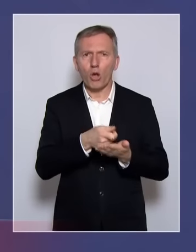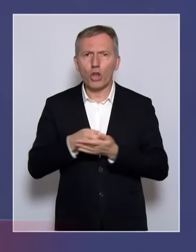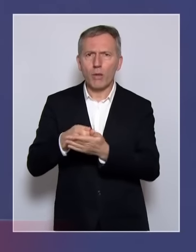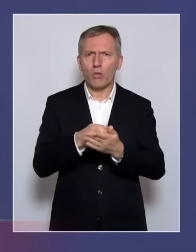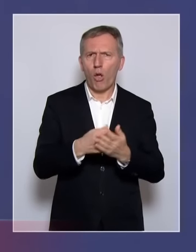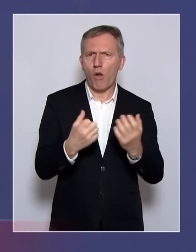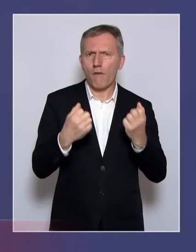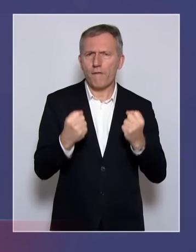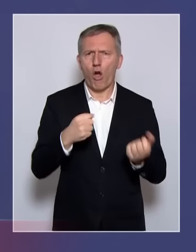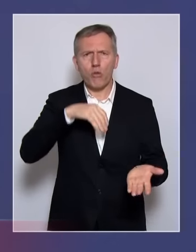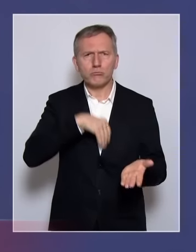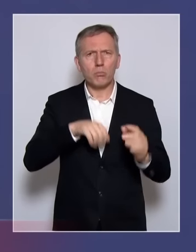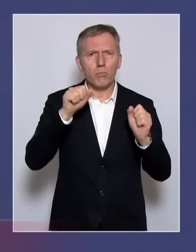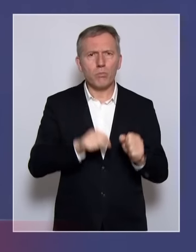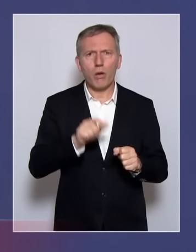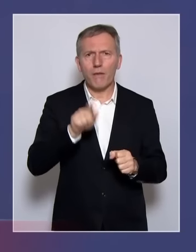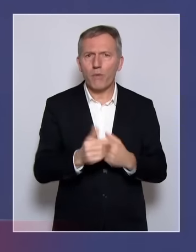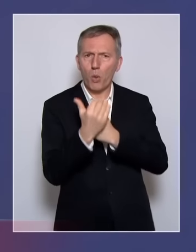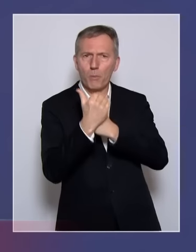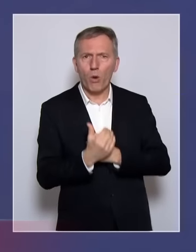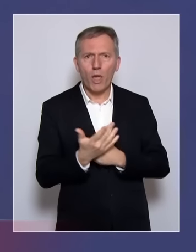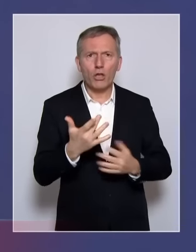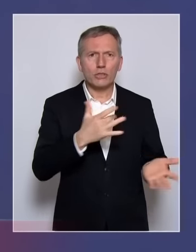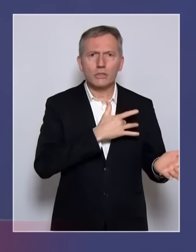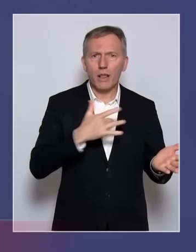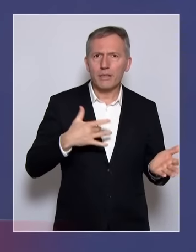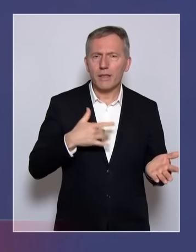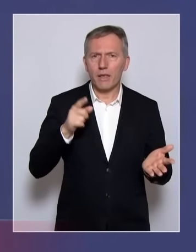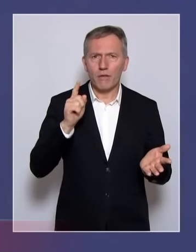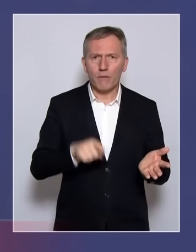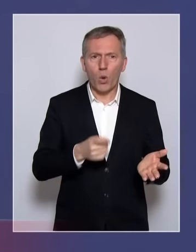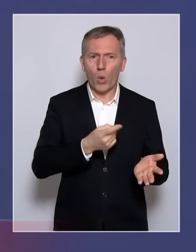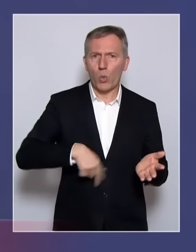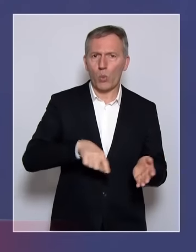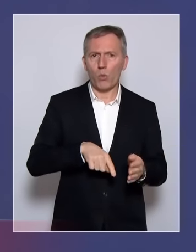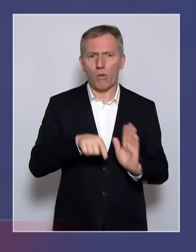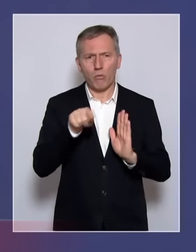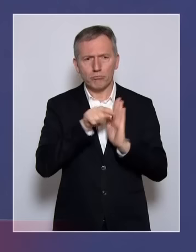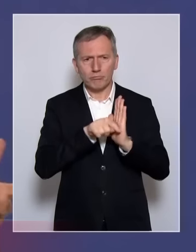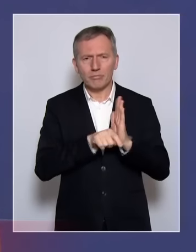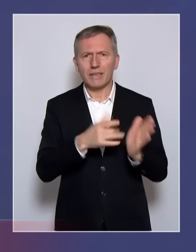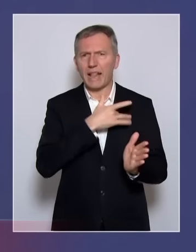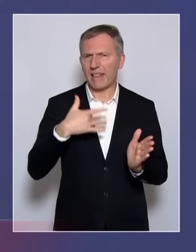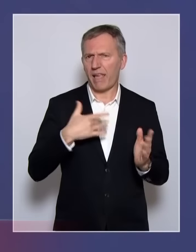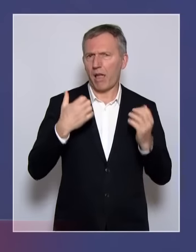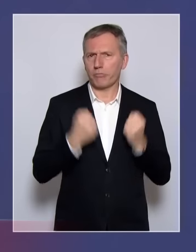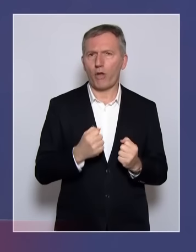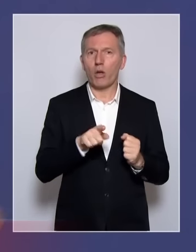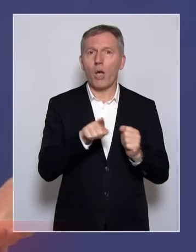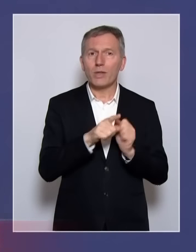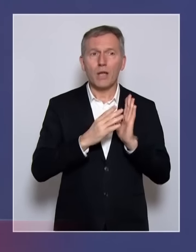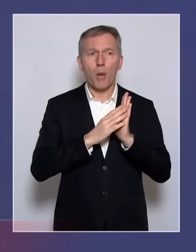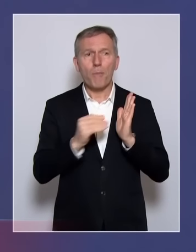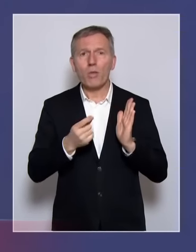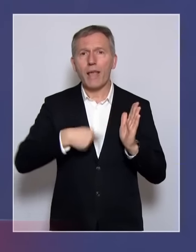immense. Et donc, on doit bien protéger notre santé en appliquant strictement nos standards sanitaires. On doit protéger notre modèle